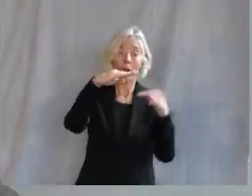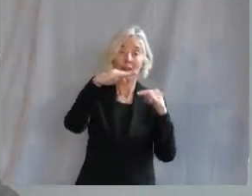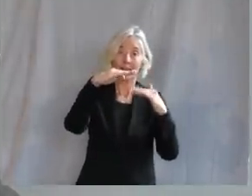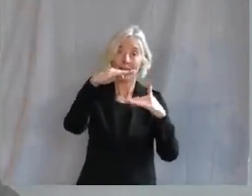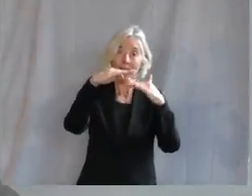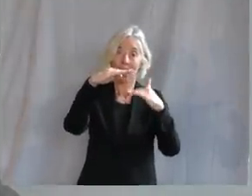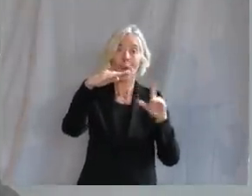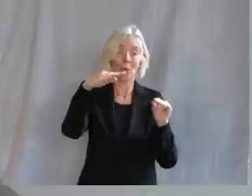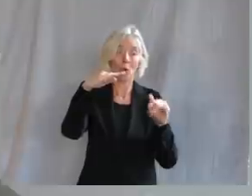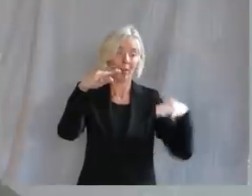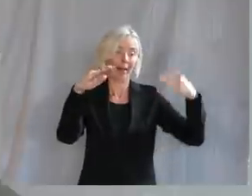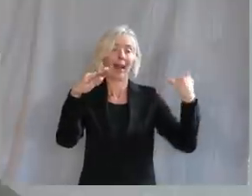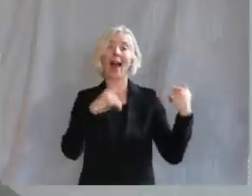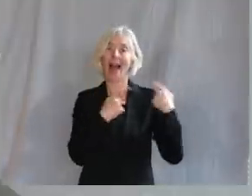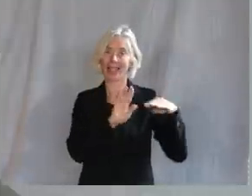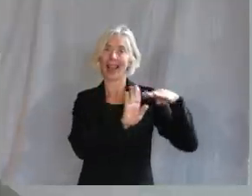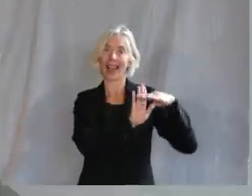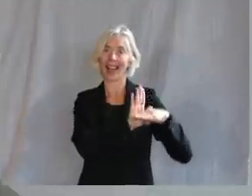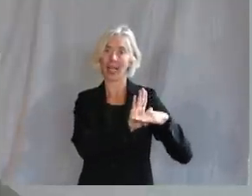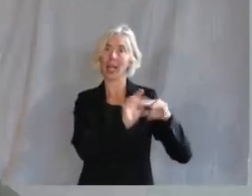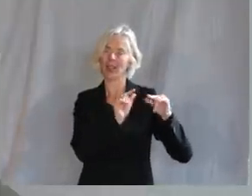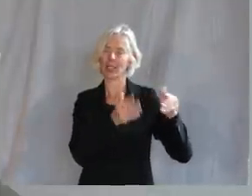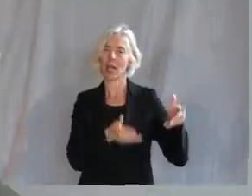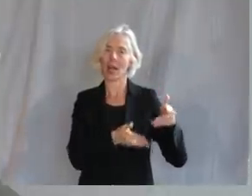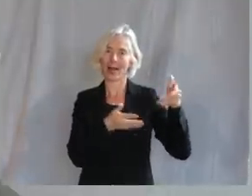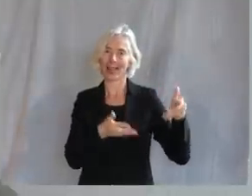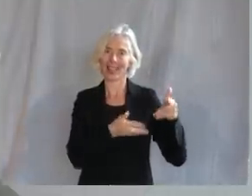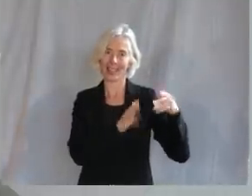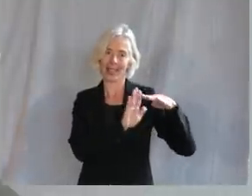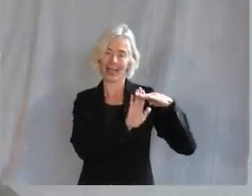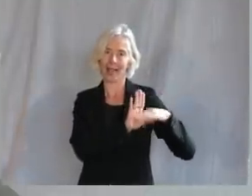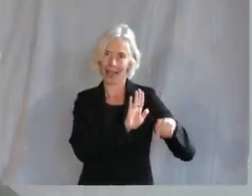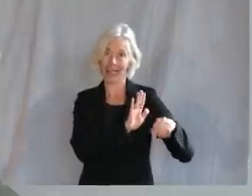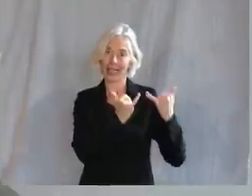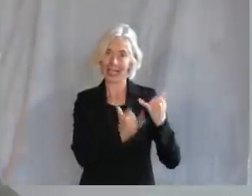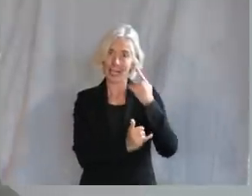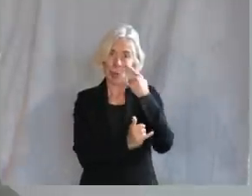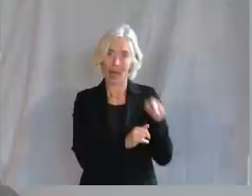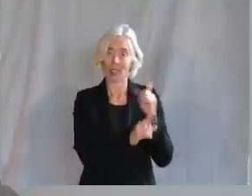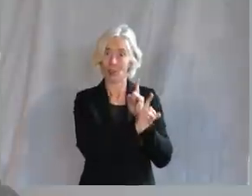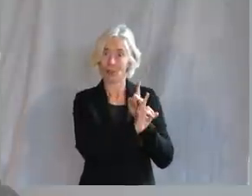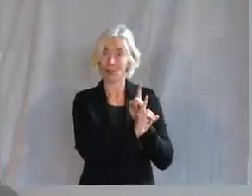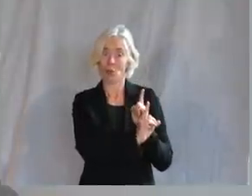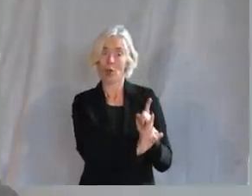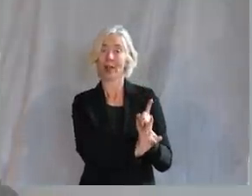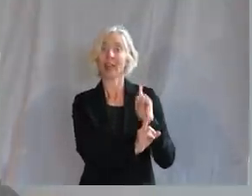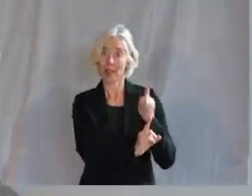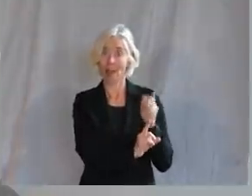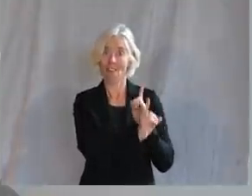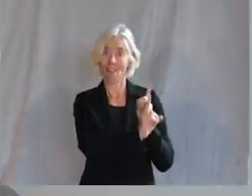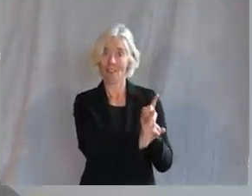leichteren Einschränkungen momentan hantieren müssen, können, dürfen. Aber wie